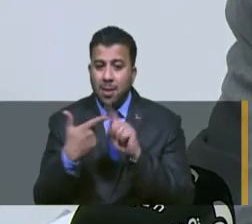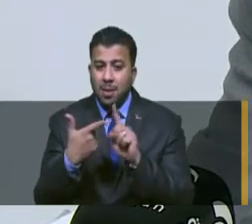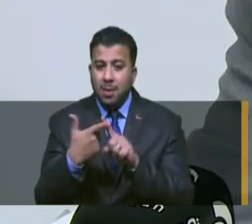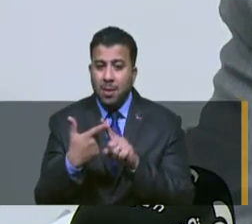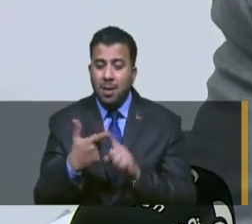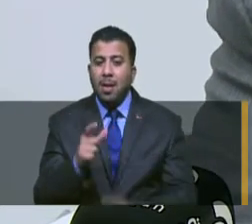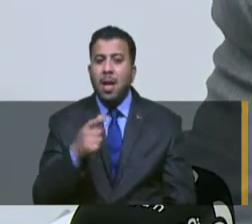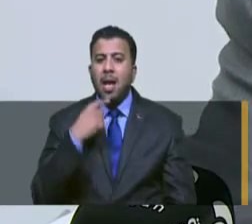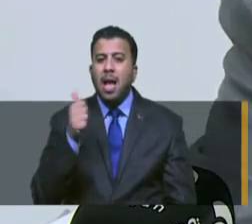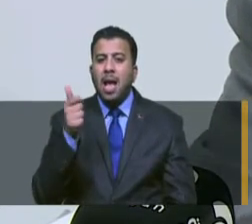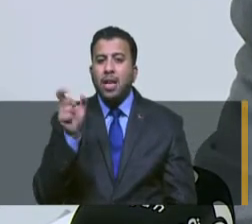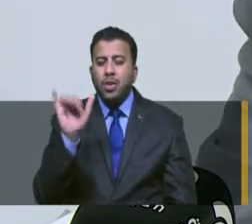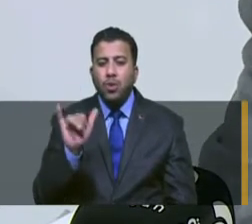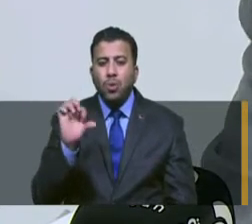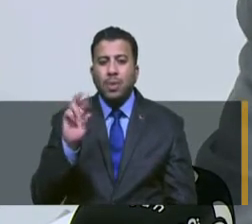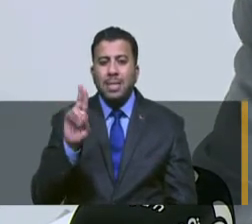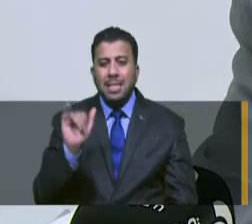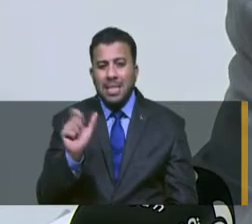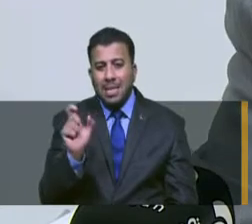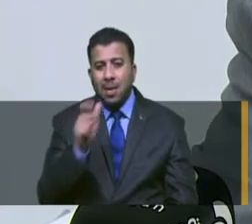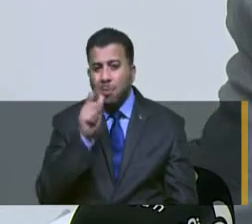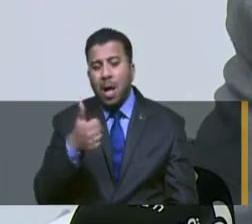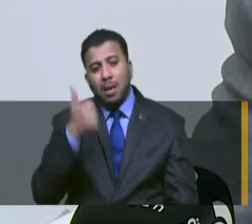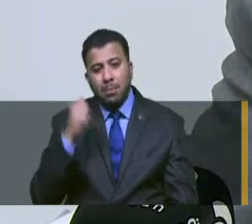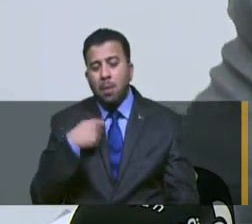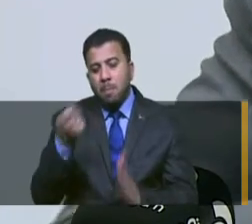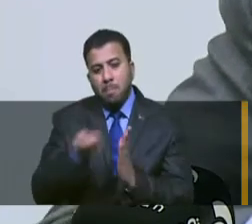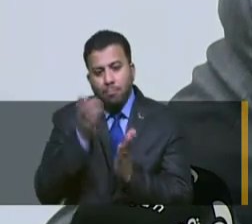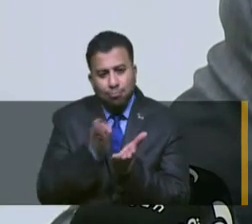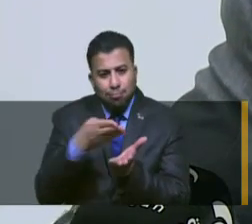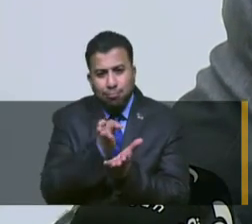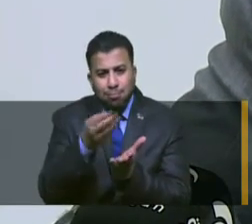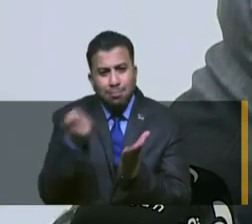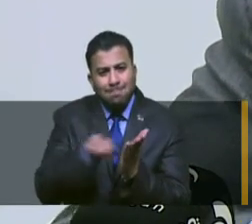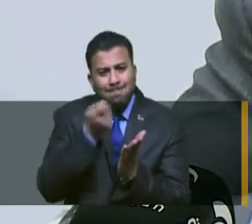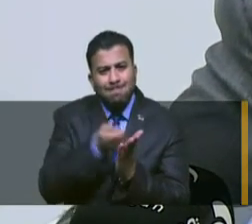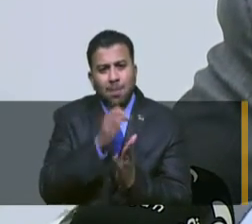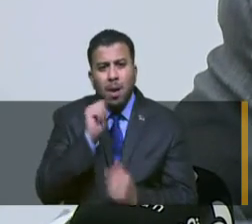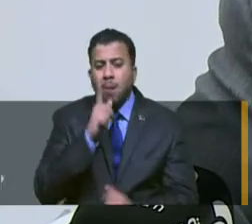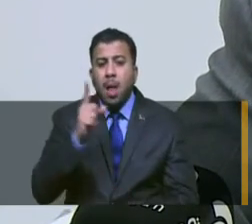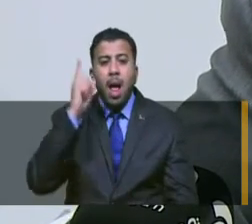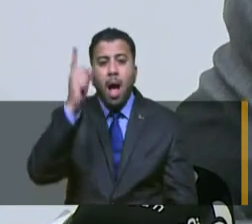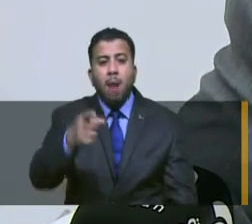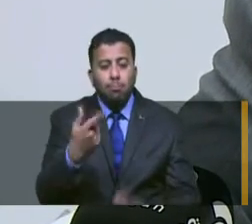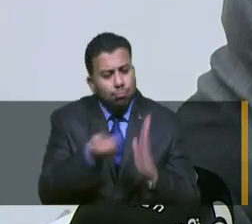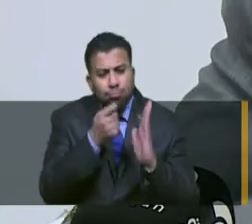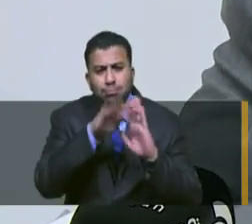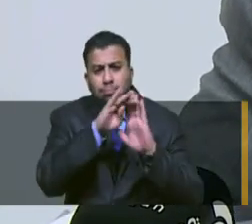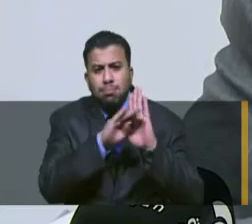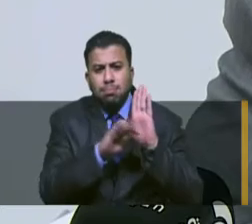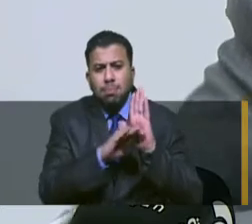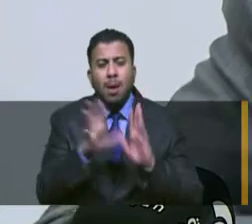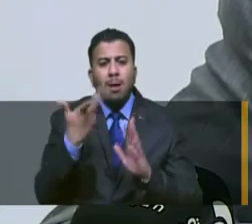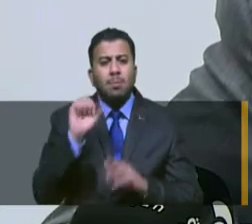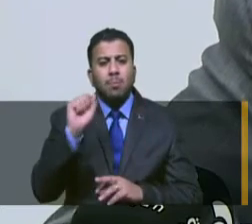النيو دين، هذا تكلمت فيه أمس، وهي مخطوطات أوامر صادرة للمعاملة